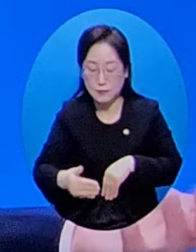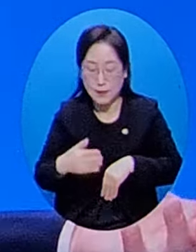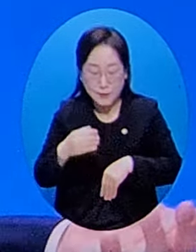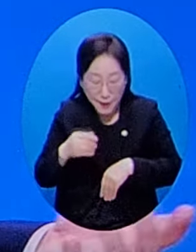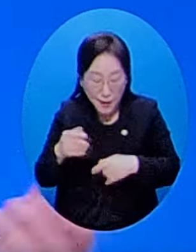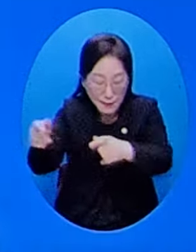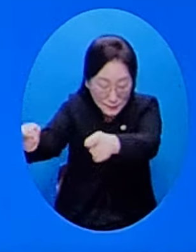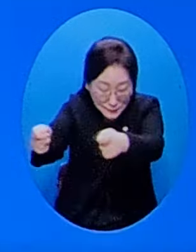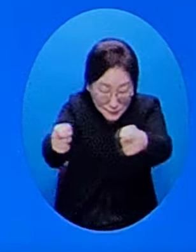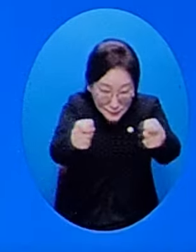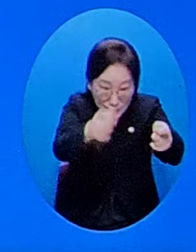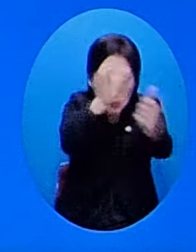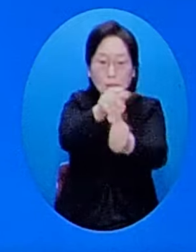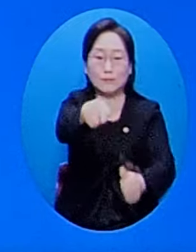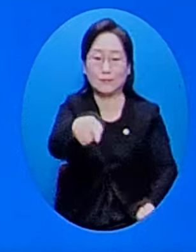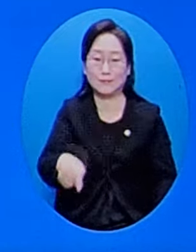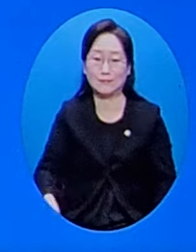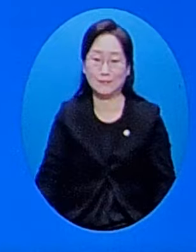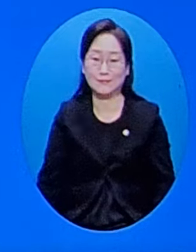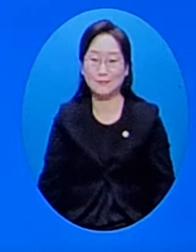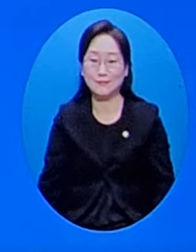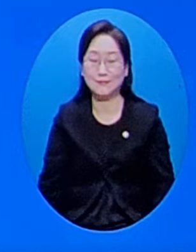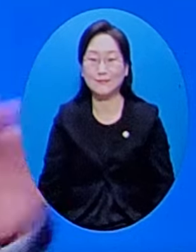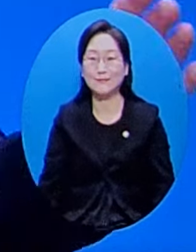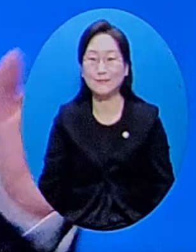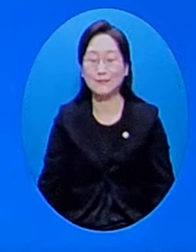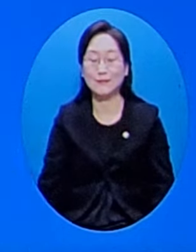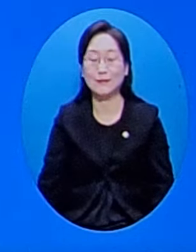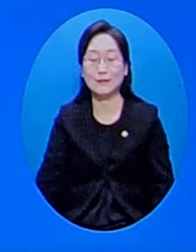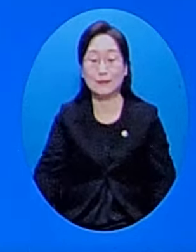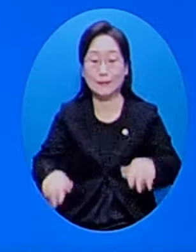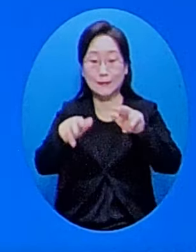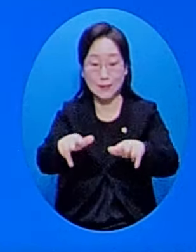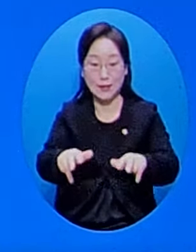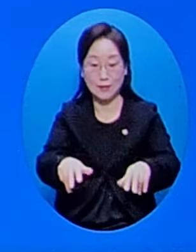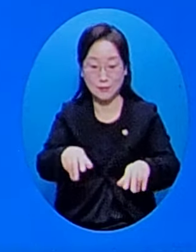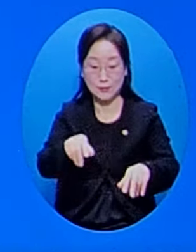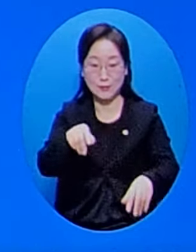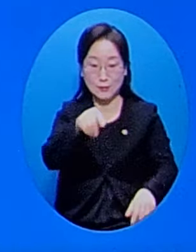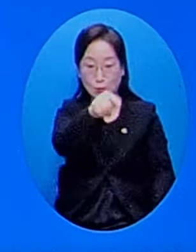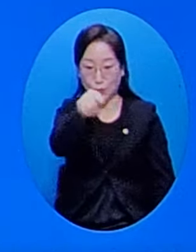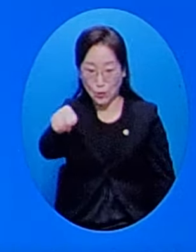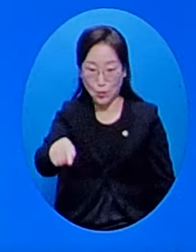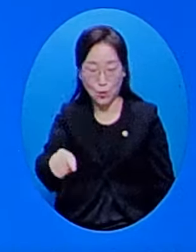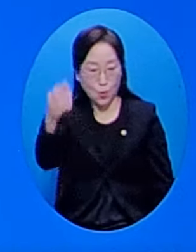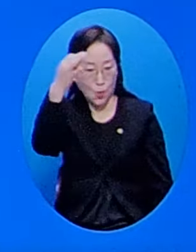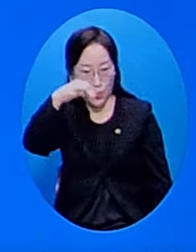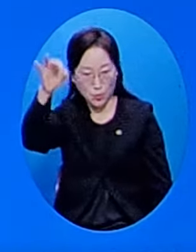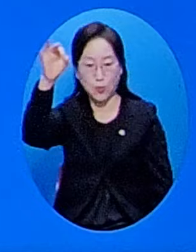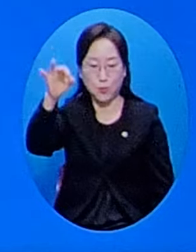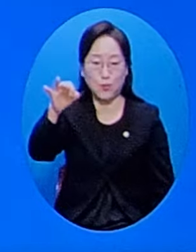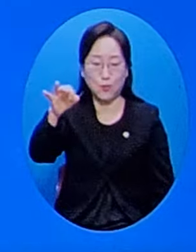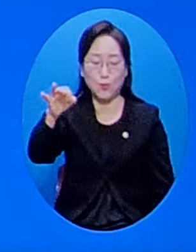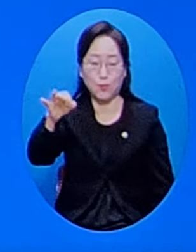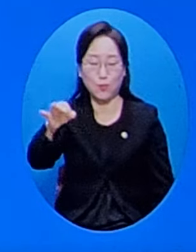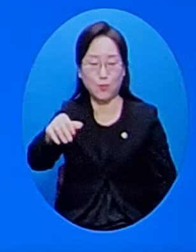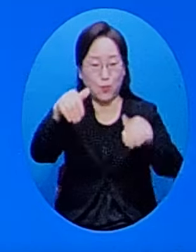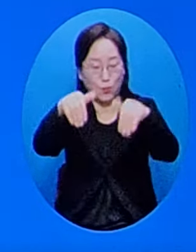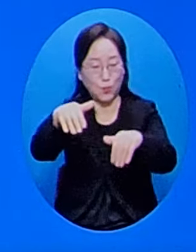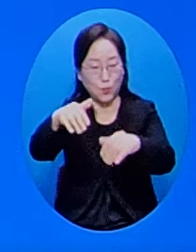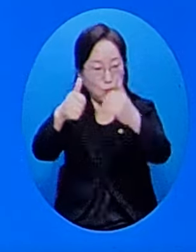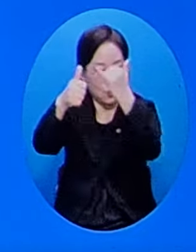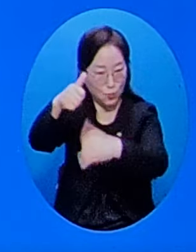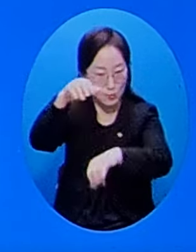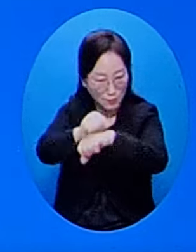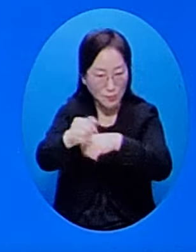치워내는 사람이 하인입니다. 이제 너는 이렇게 내가 인정받을 만한 종이 됐으니 이제는 너의